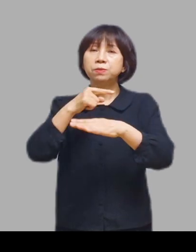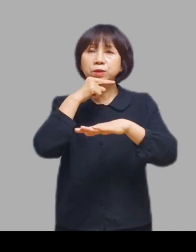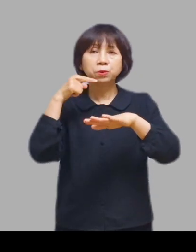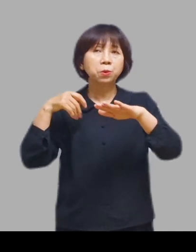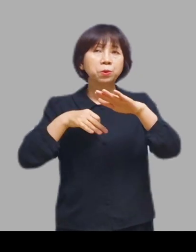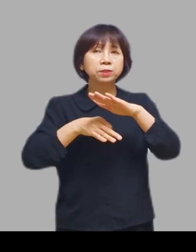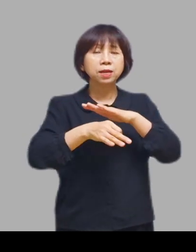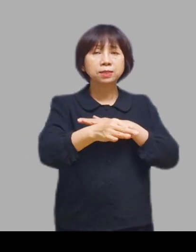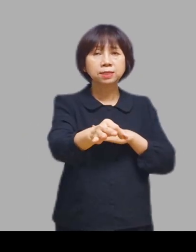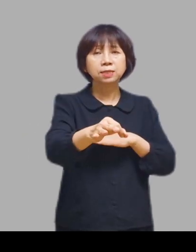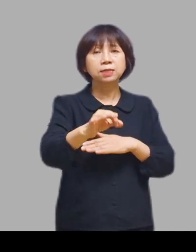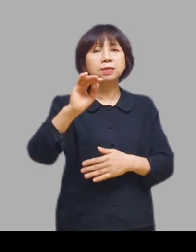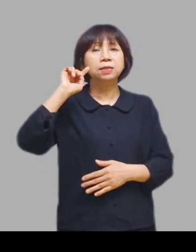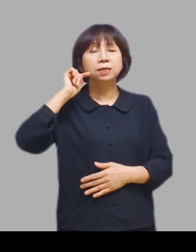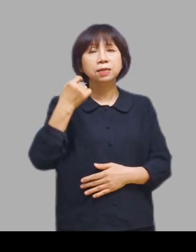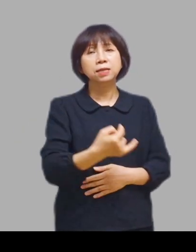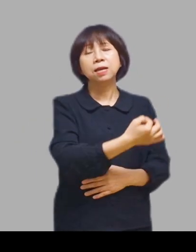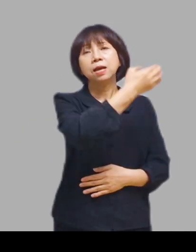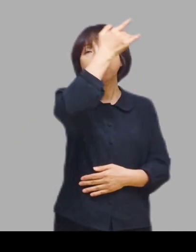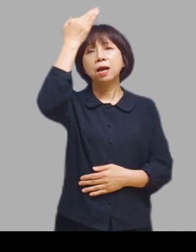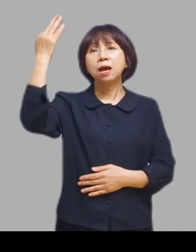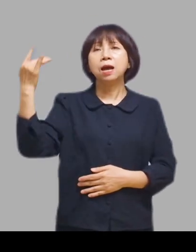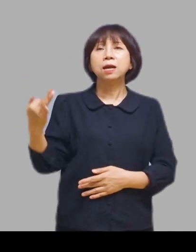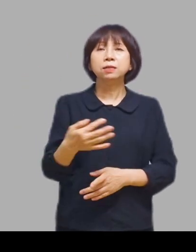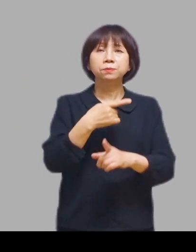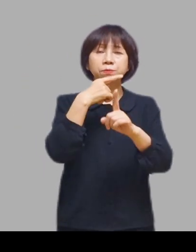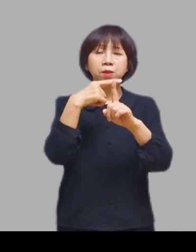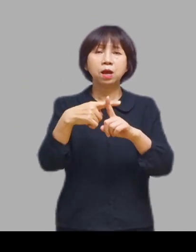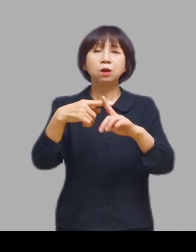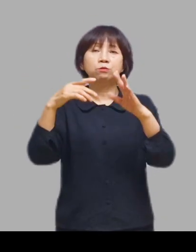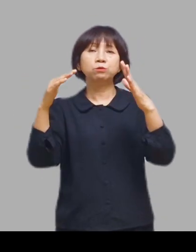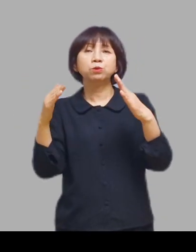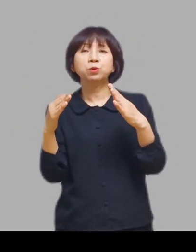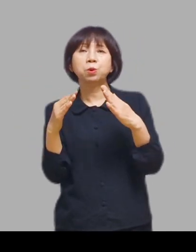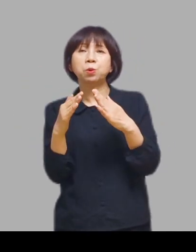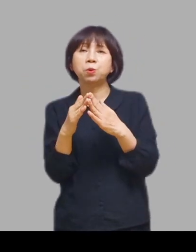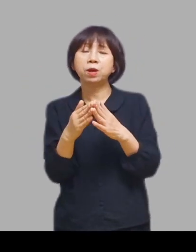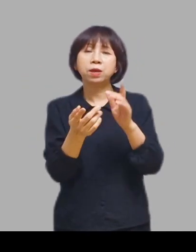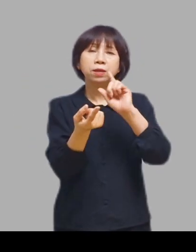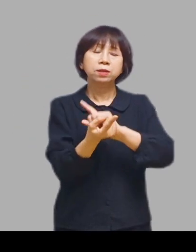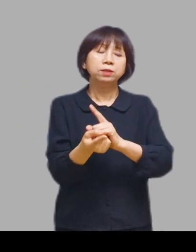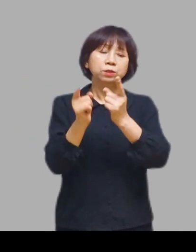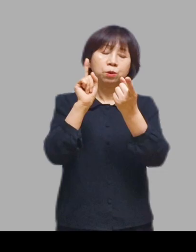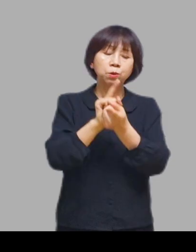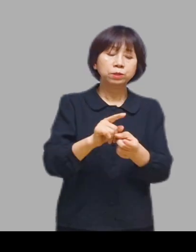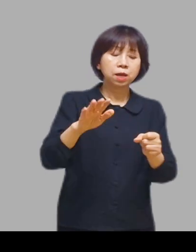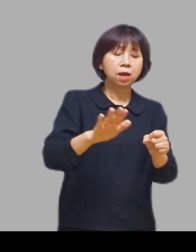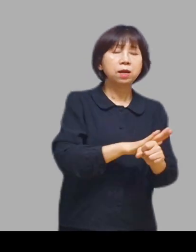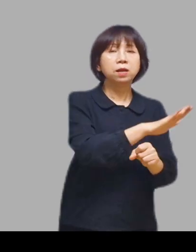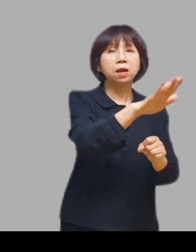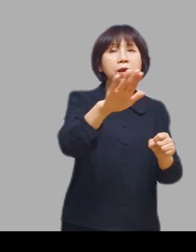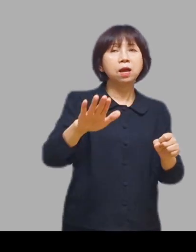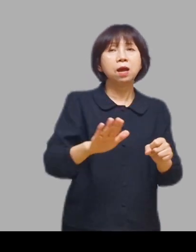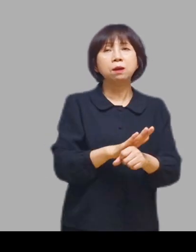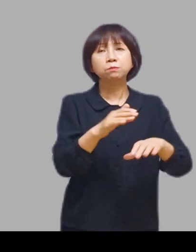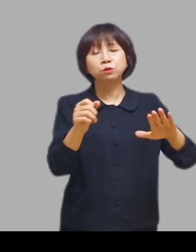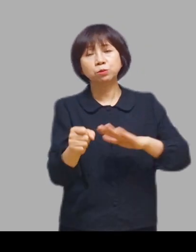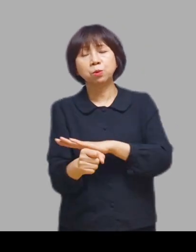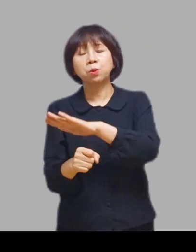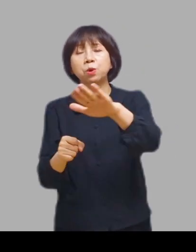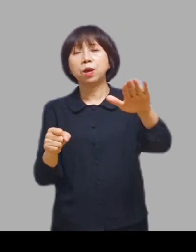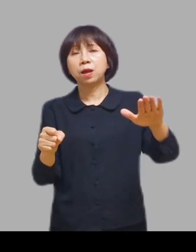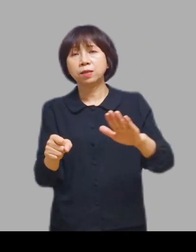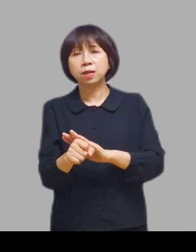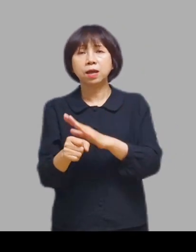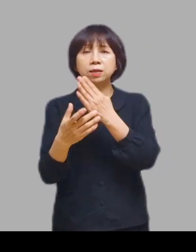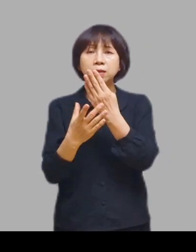주님이 피로 사신 아름다운 교회 서로를